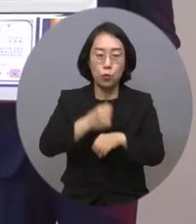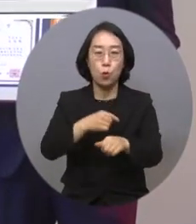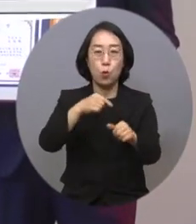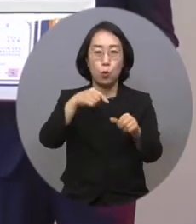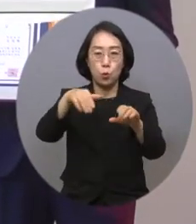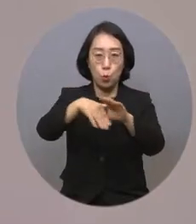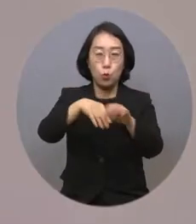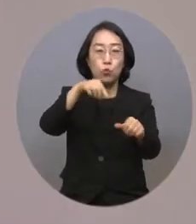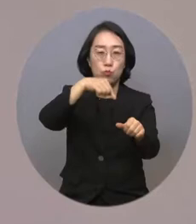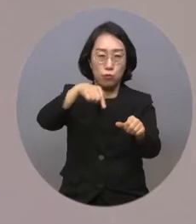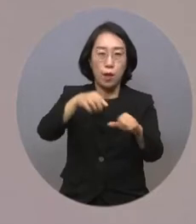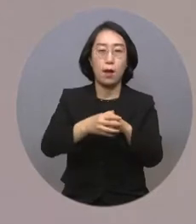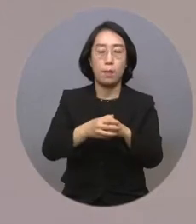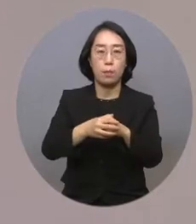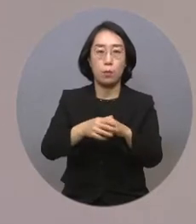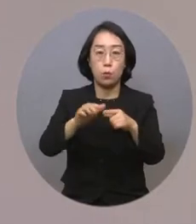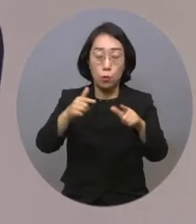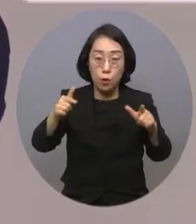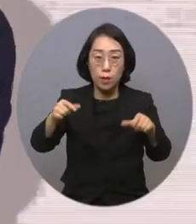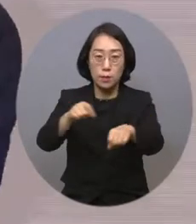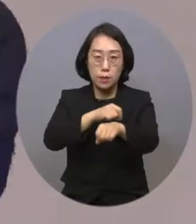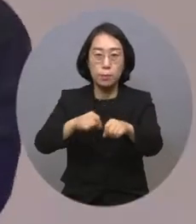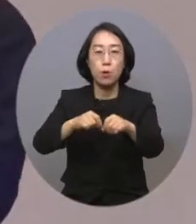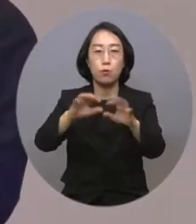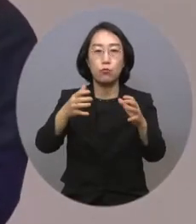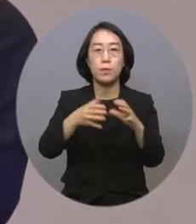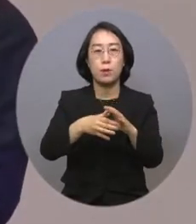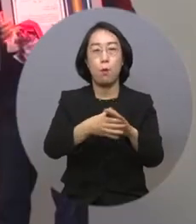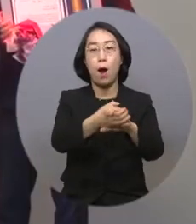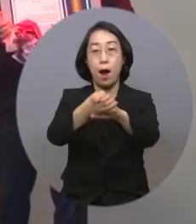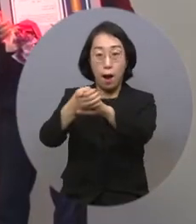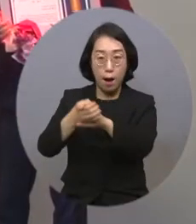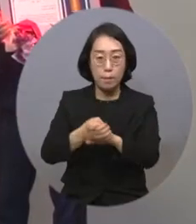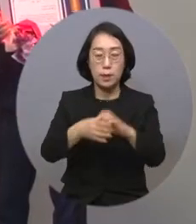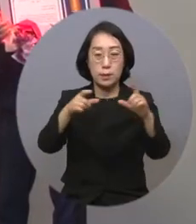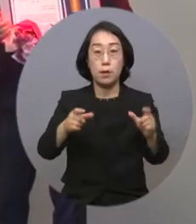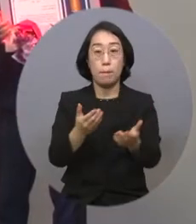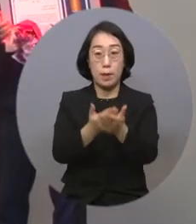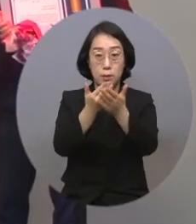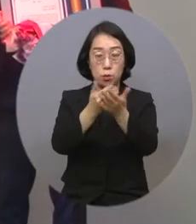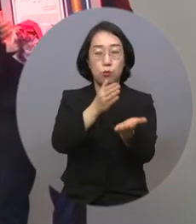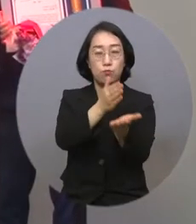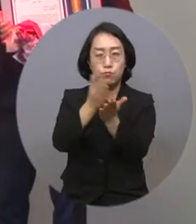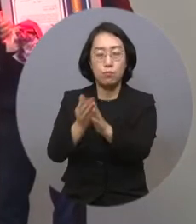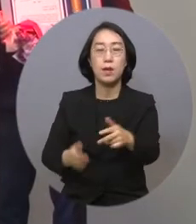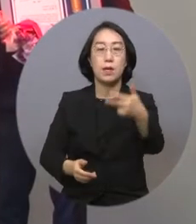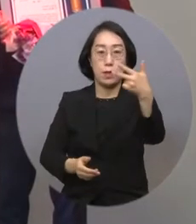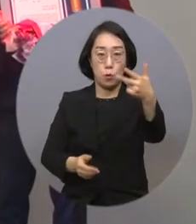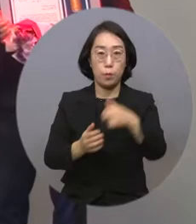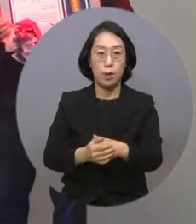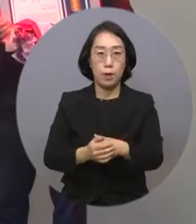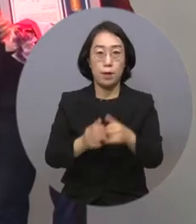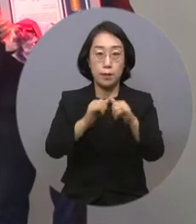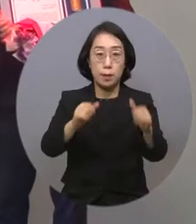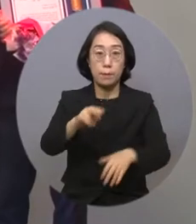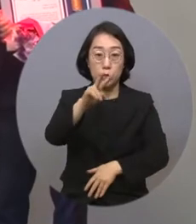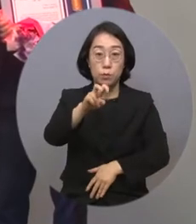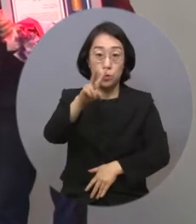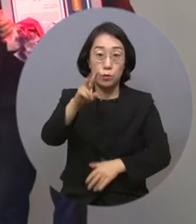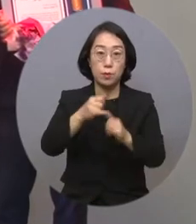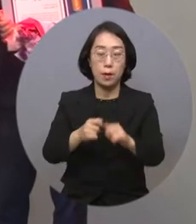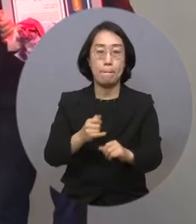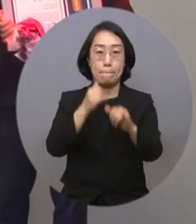교육문화, 복지나눔, 특별국민화합, 지역발전 등 총 7개 분야로 22명의 시민들이